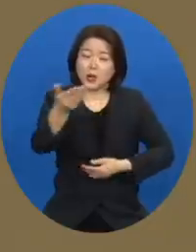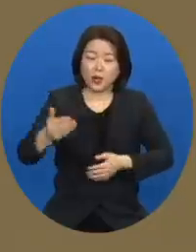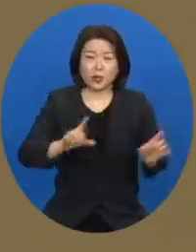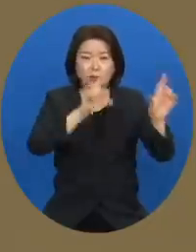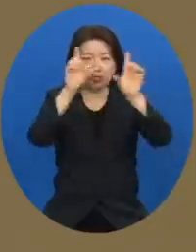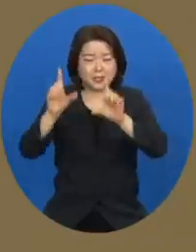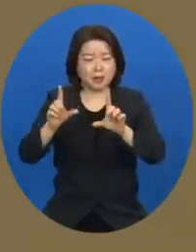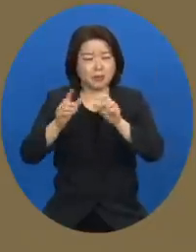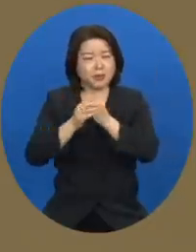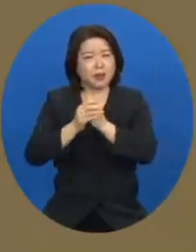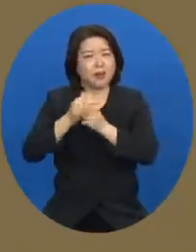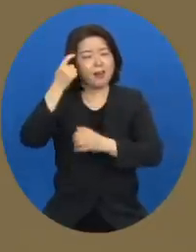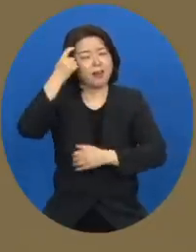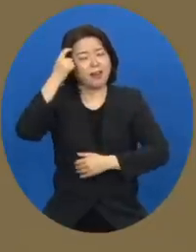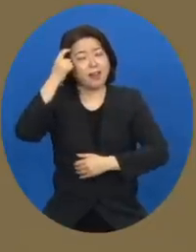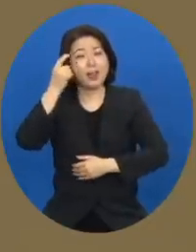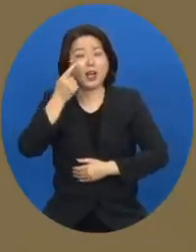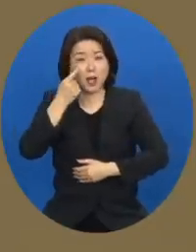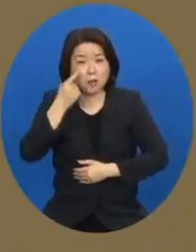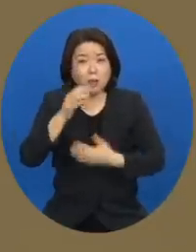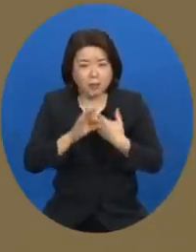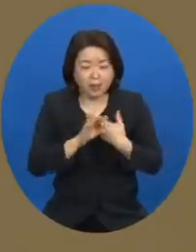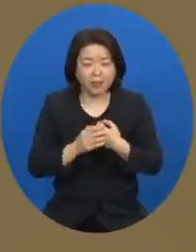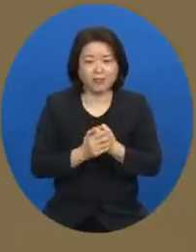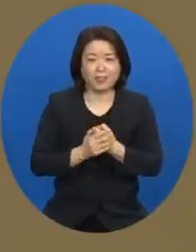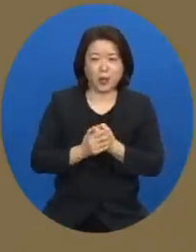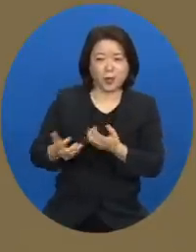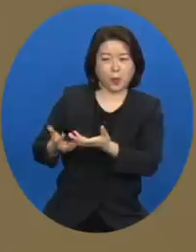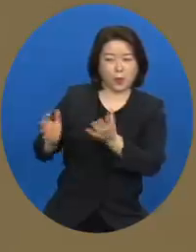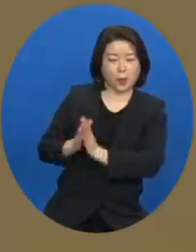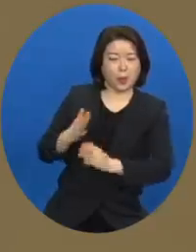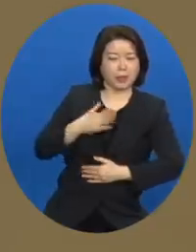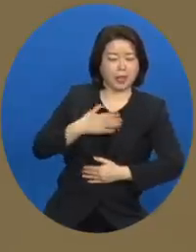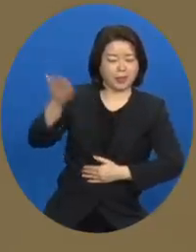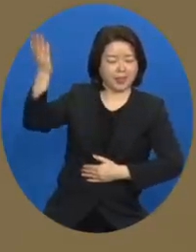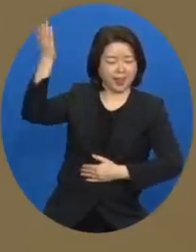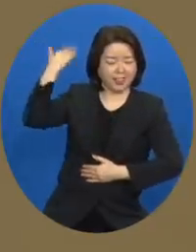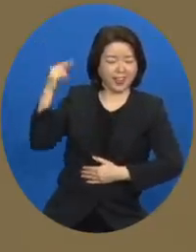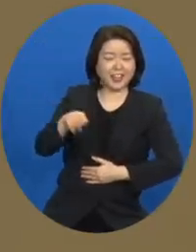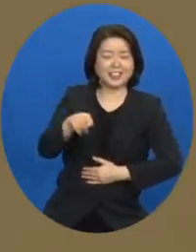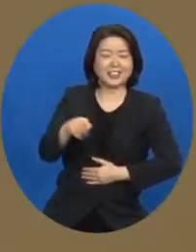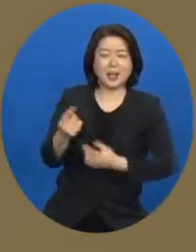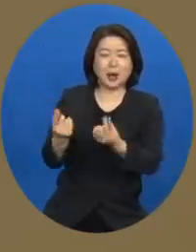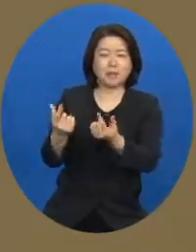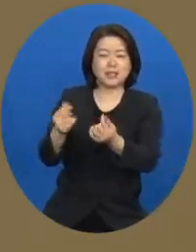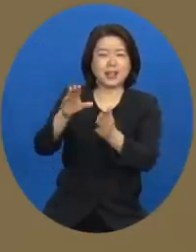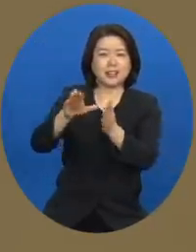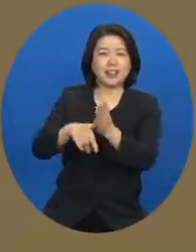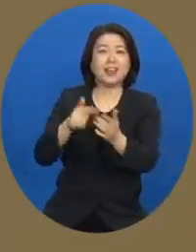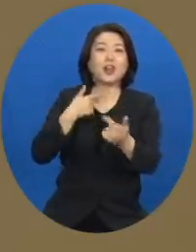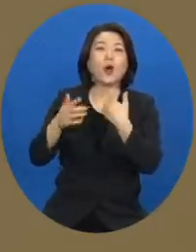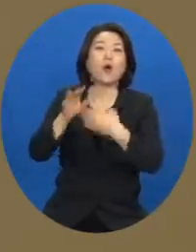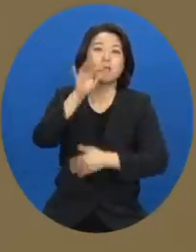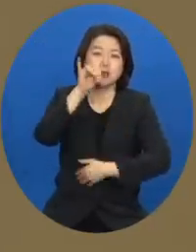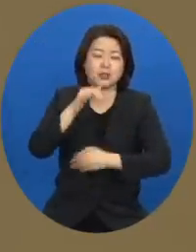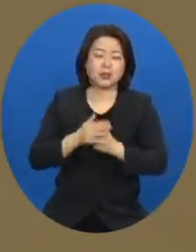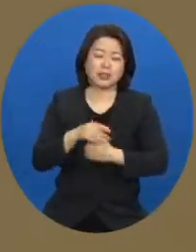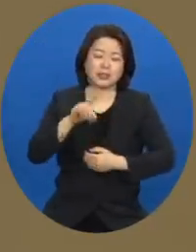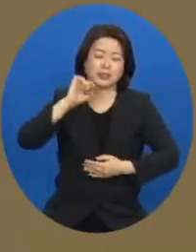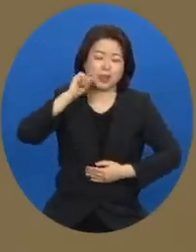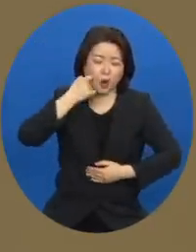삶을 이렇게 그려보면서 한편으로는 저도 비슷한 시절을 같이 거쳤으니까 그